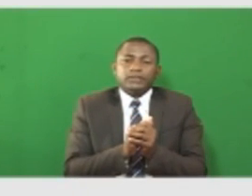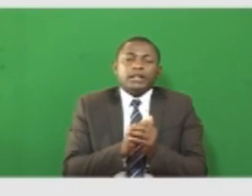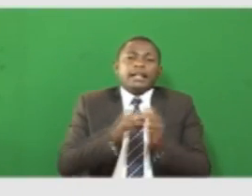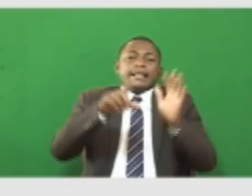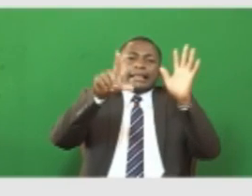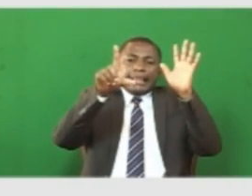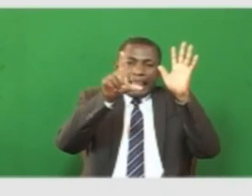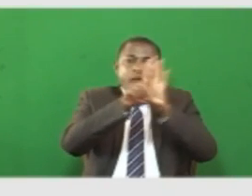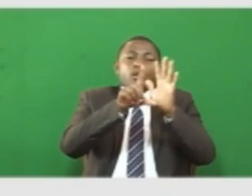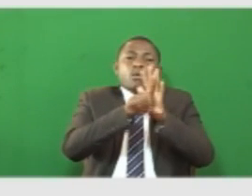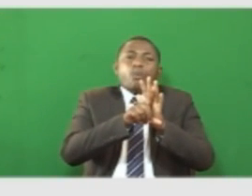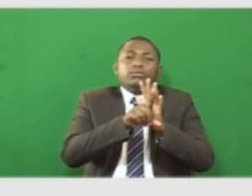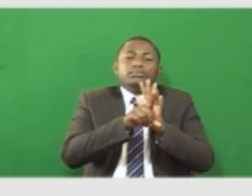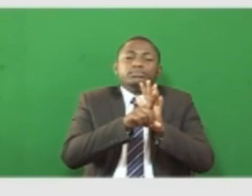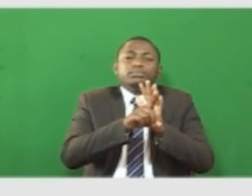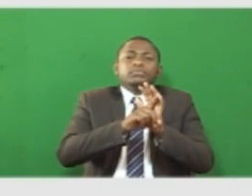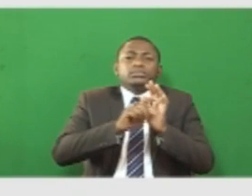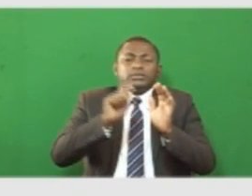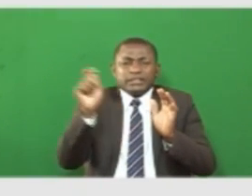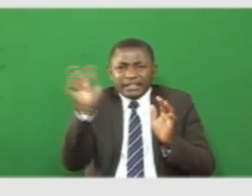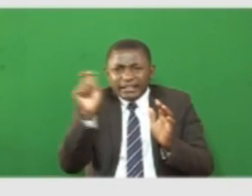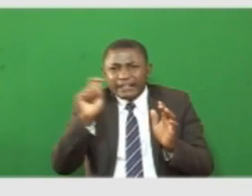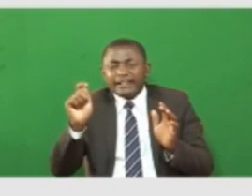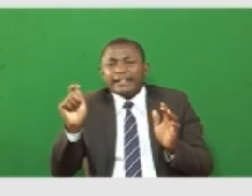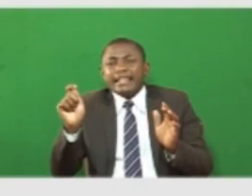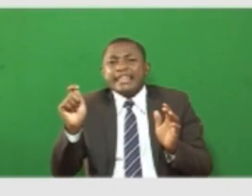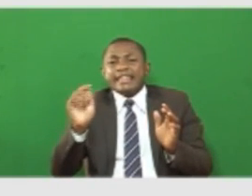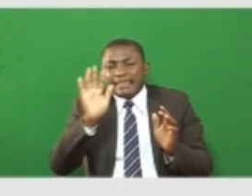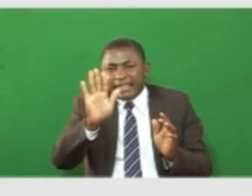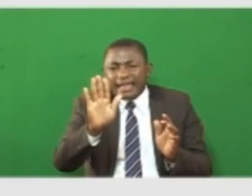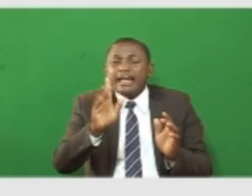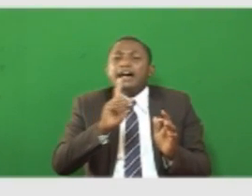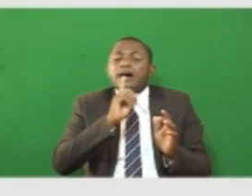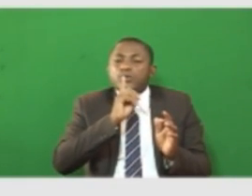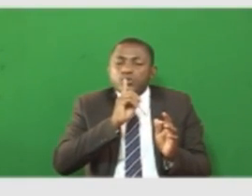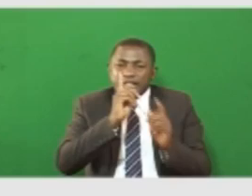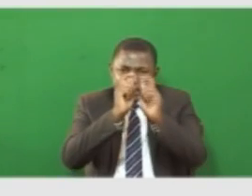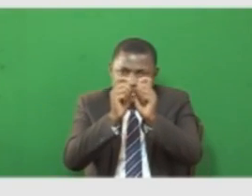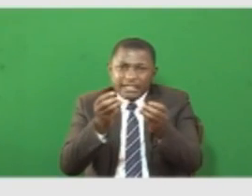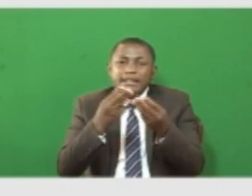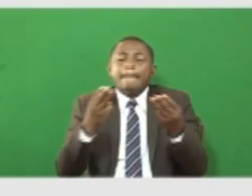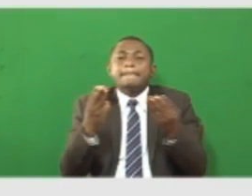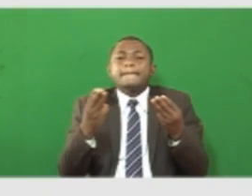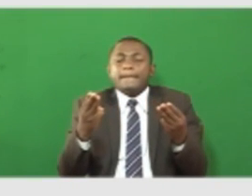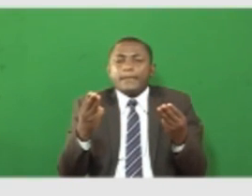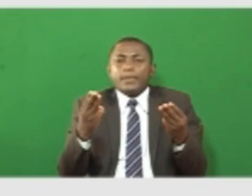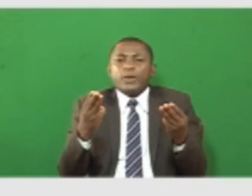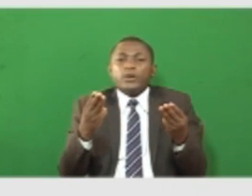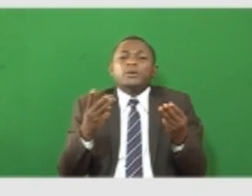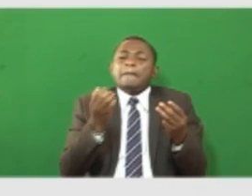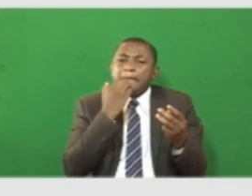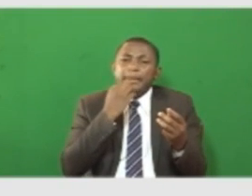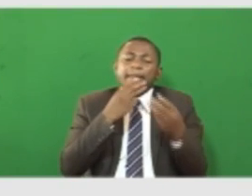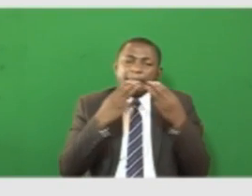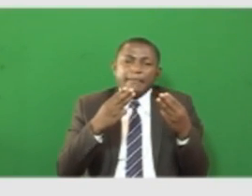Pamurairo pakanyorwa pachiti ndichataura kuvanhu ava ndichireva nevanhu vedzimwe ndimi